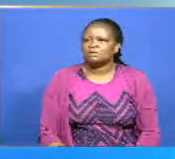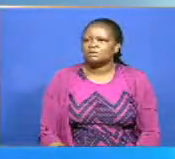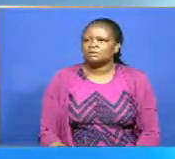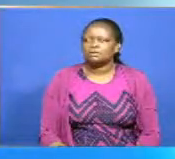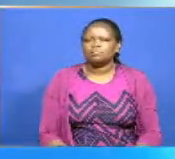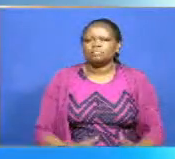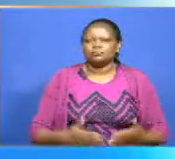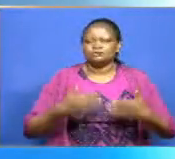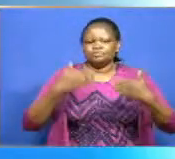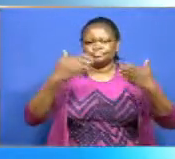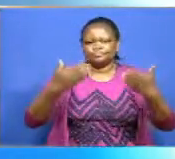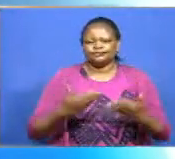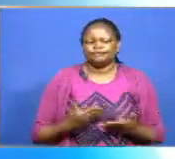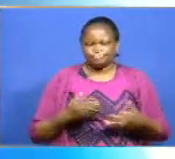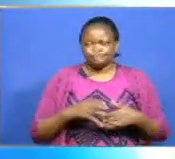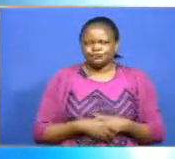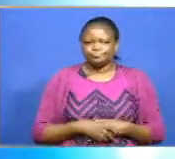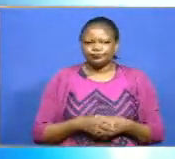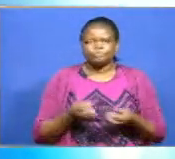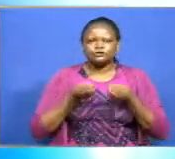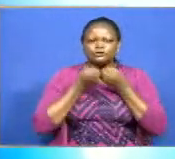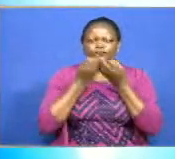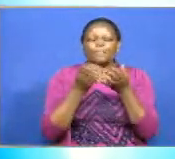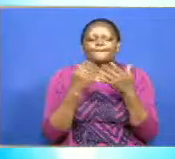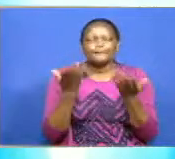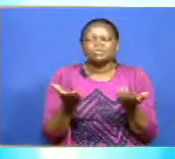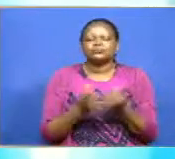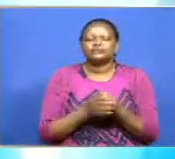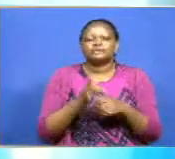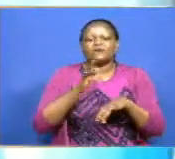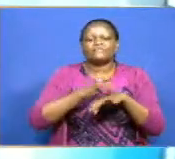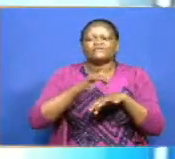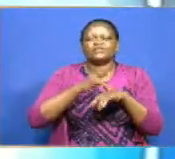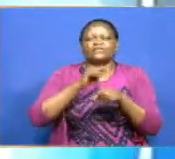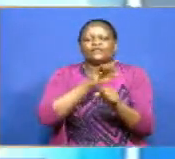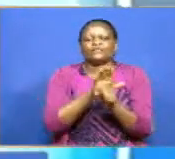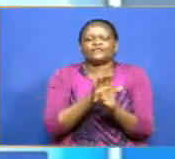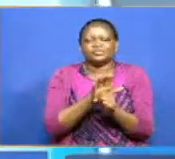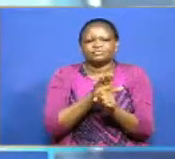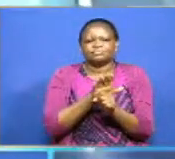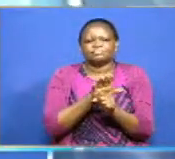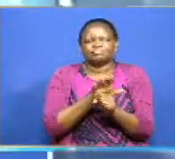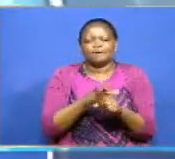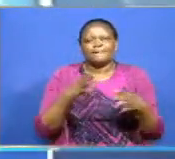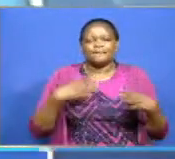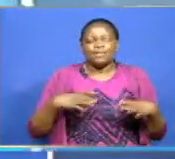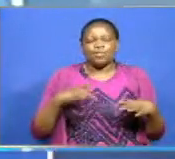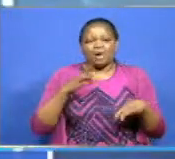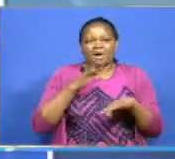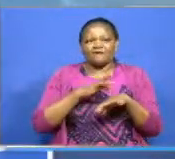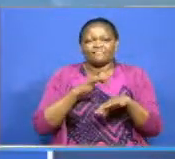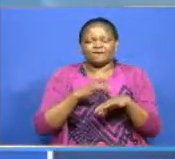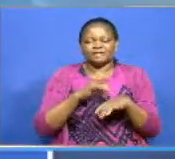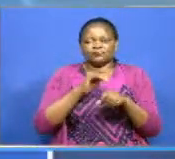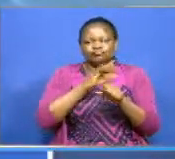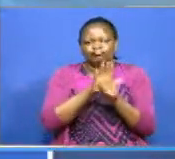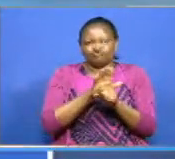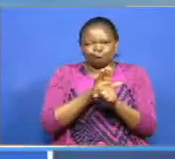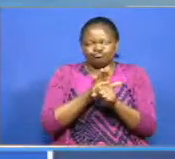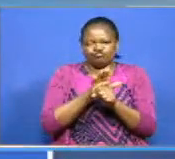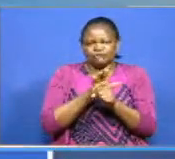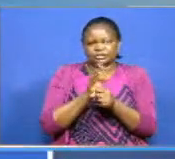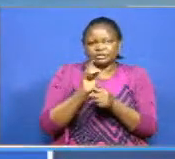Karibu tena mtazamaji, na ili kukuarifu kuhusiana na maambukizi ya COVID-19, idadi ya walioambukizwa virusi vya corona humu